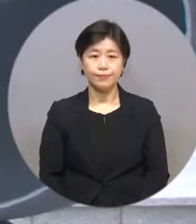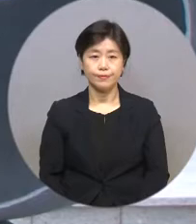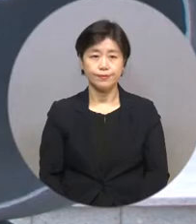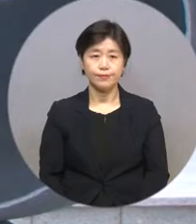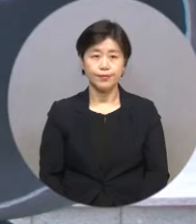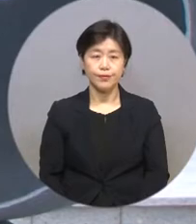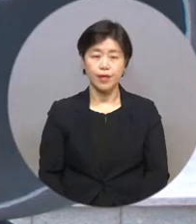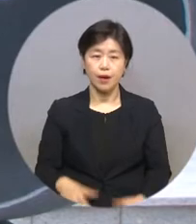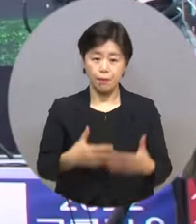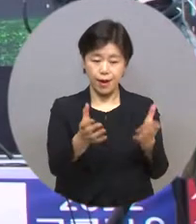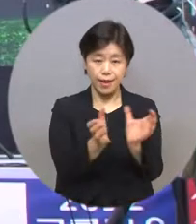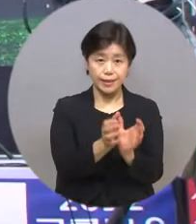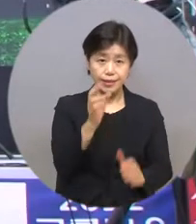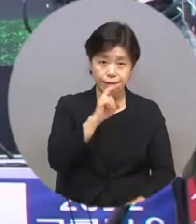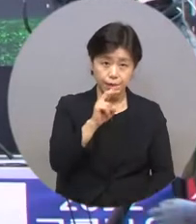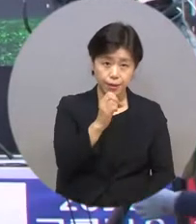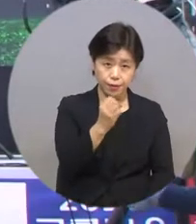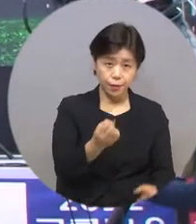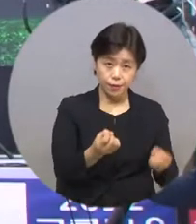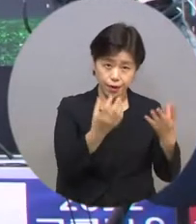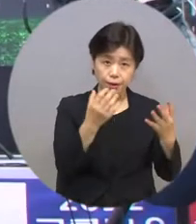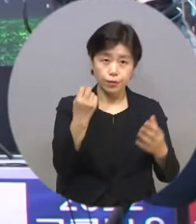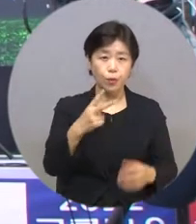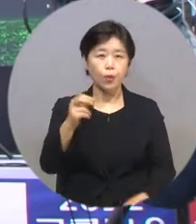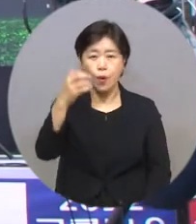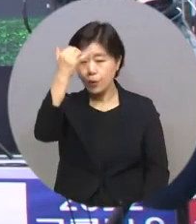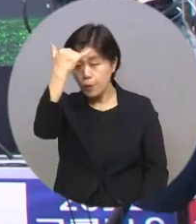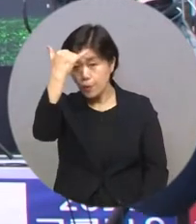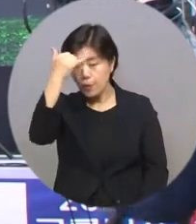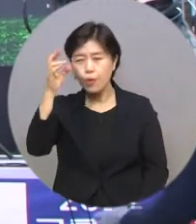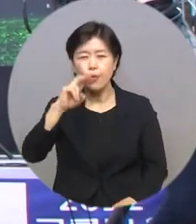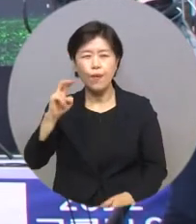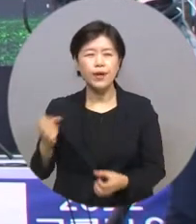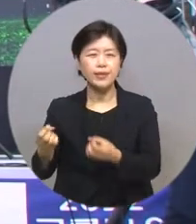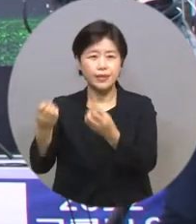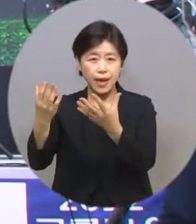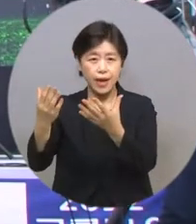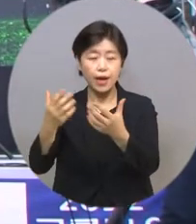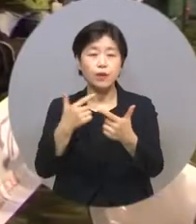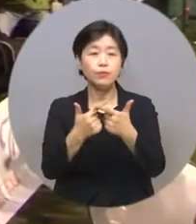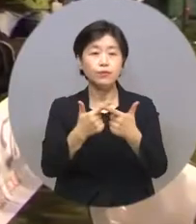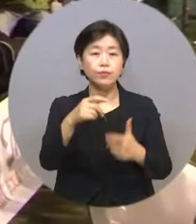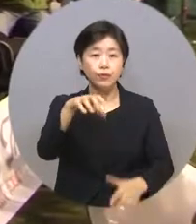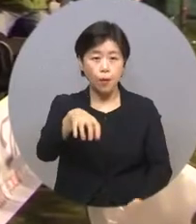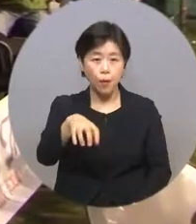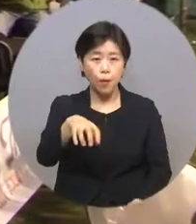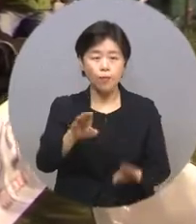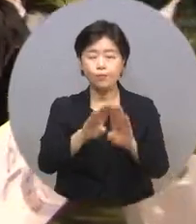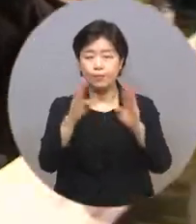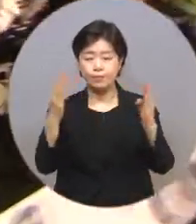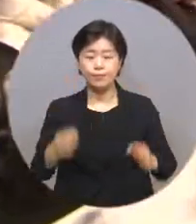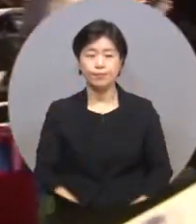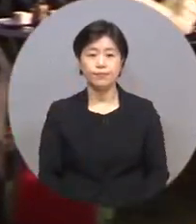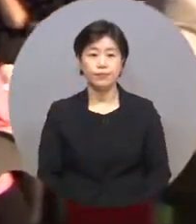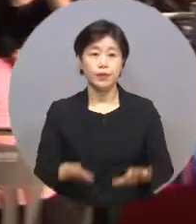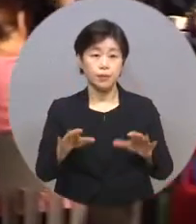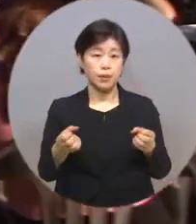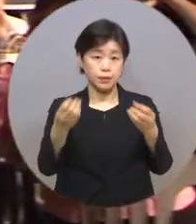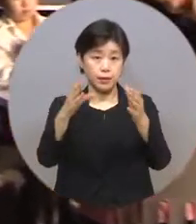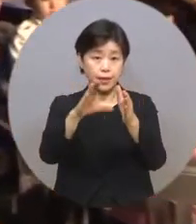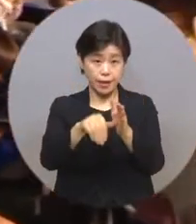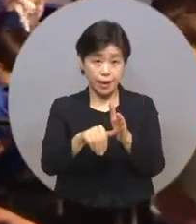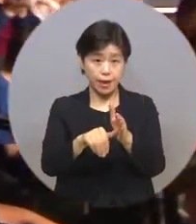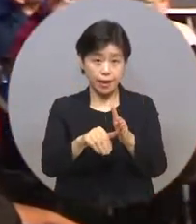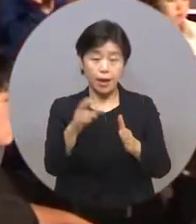고룡마을 음악회 및 효가요제가 지난 23일 부산 영도 아미르공원 특설무대에서 열렸습니다 이번 행사에서는